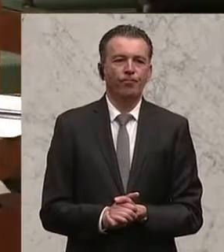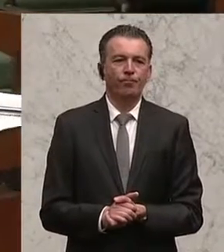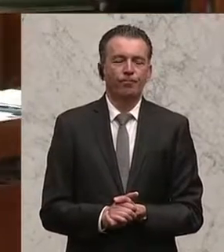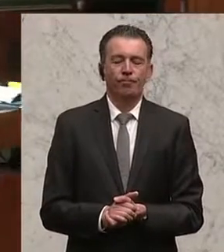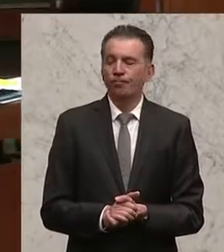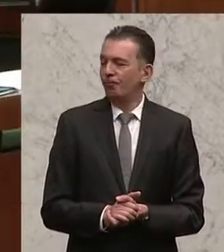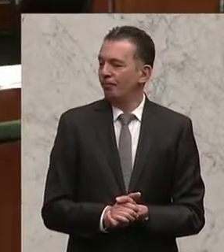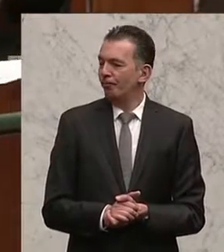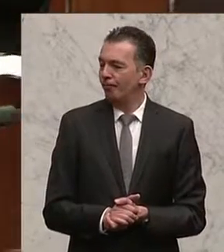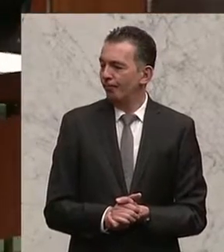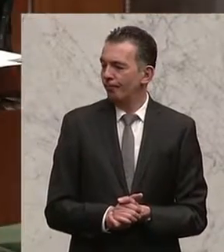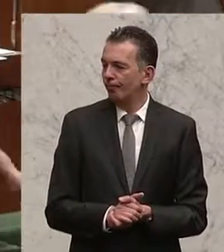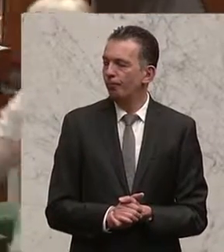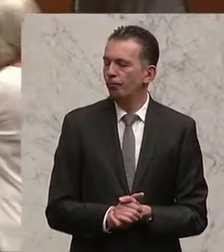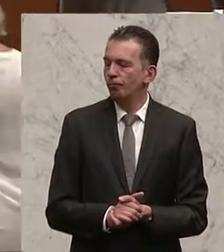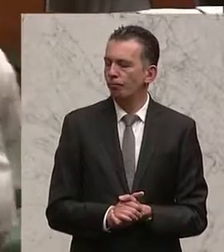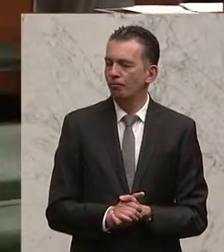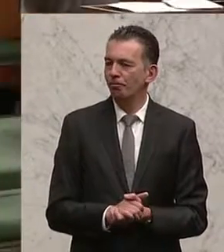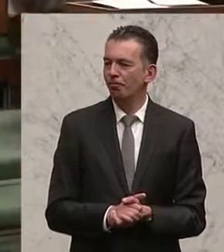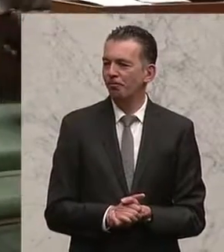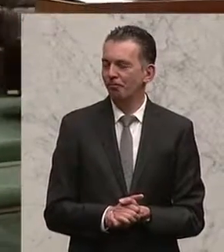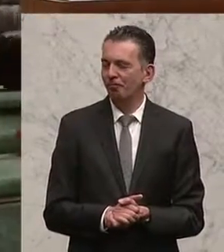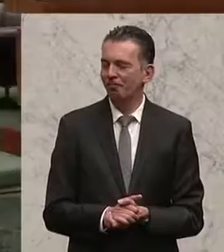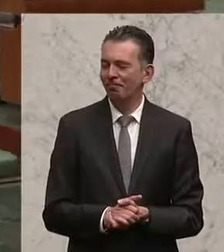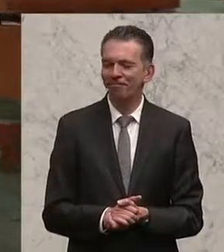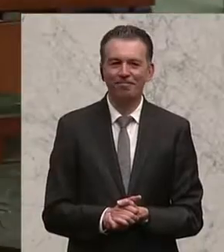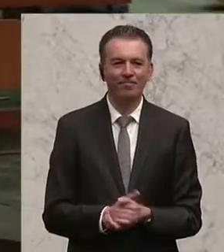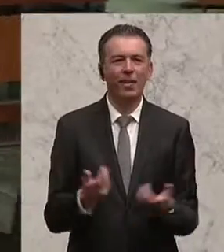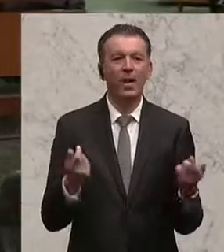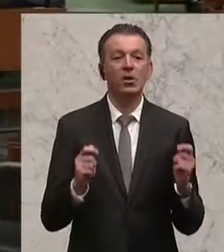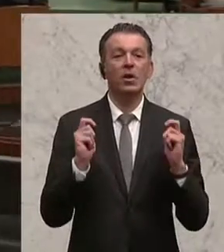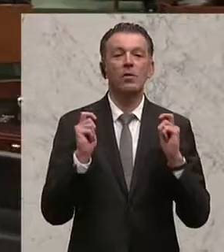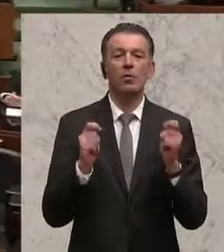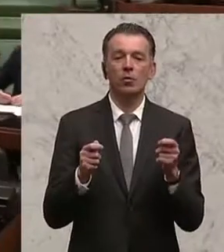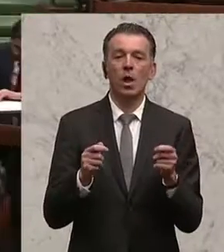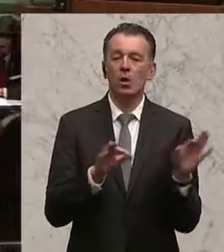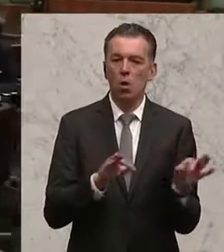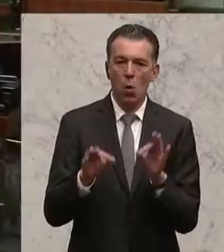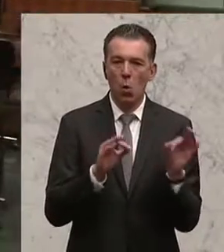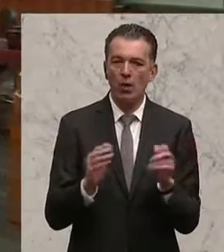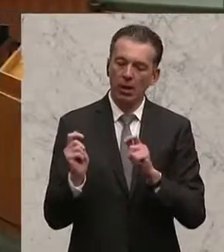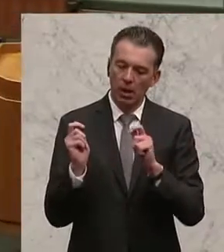Die Neugestaltung der Ausbildung für Pflegeberufe werde sicherstellen, dass es auch künftig genug